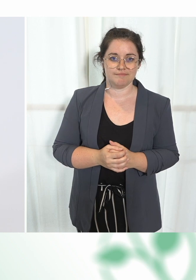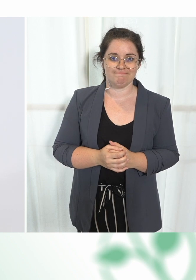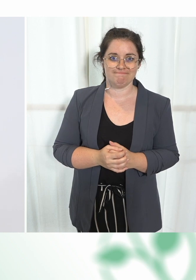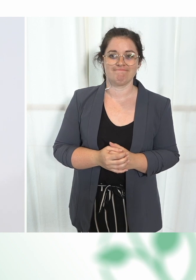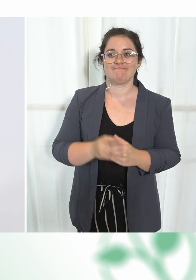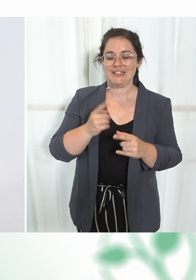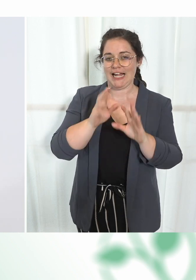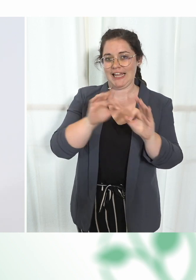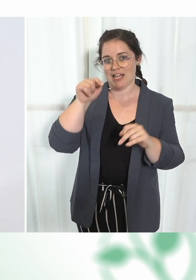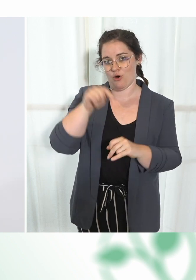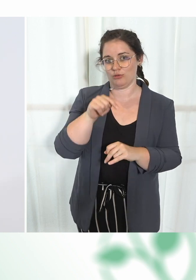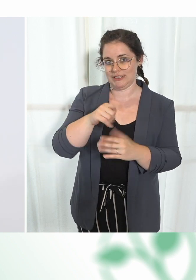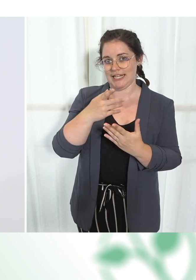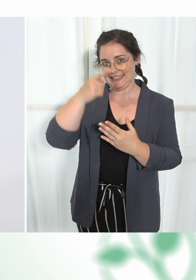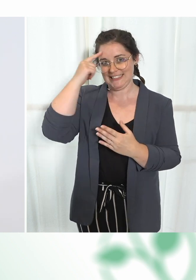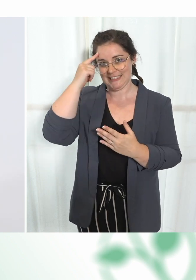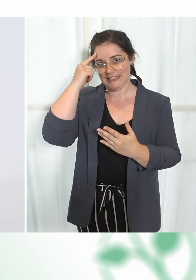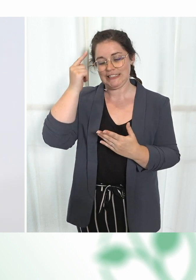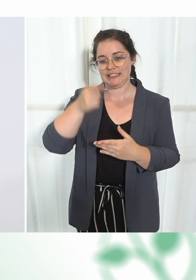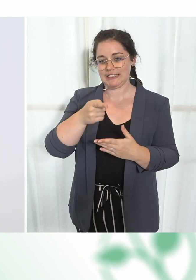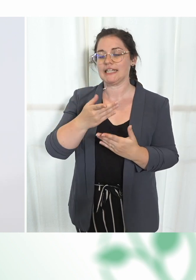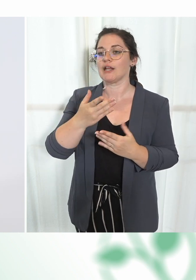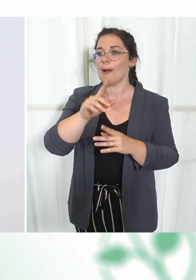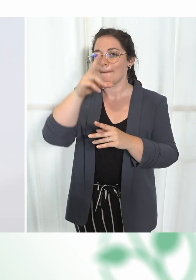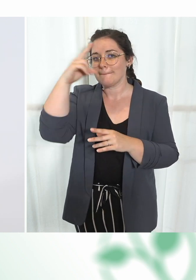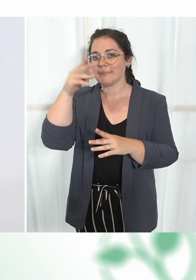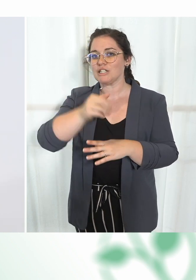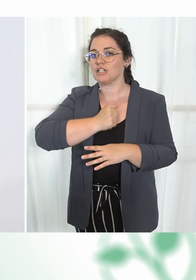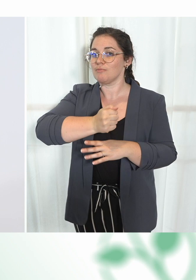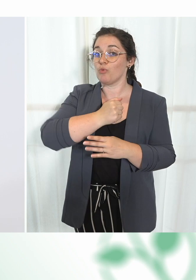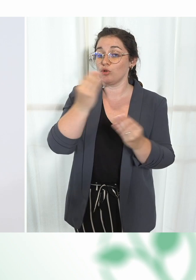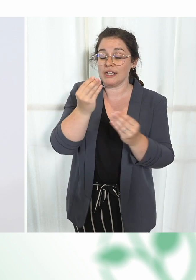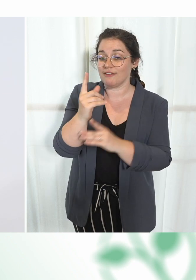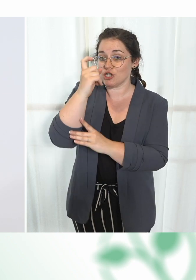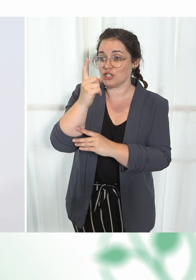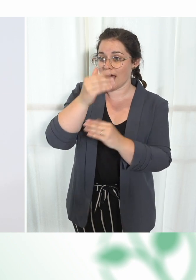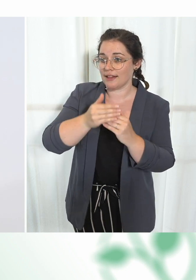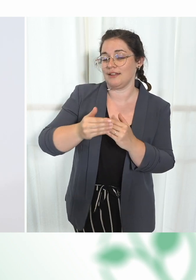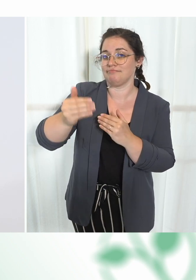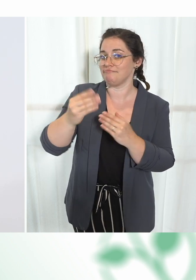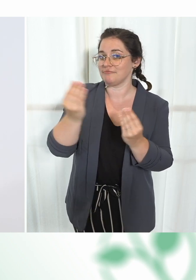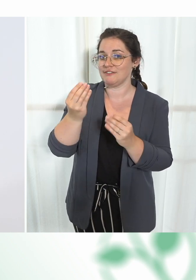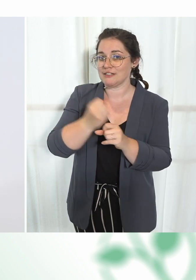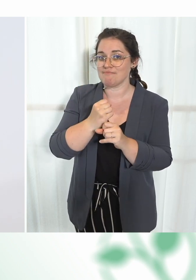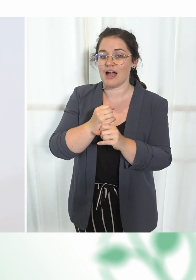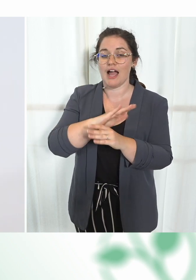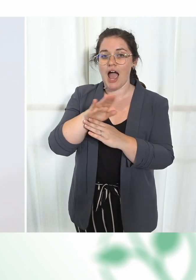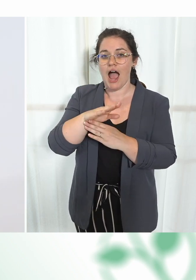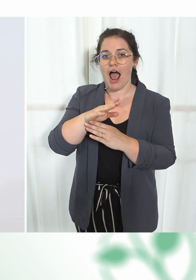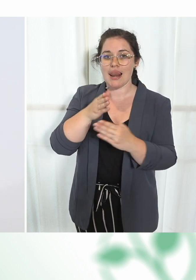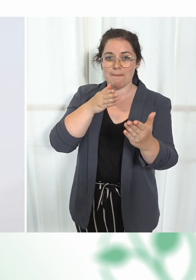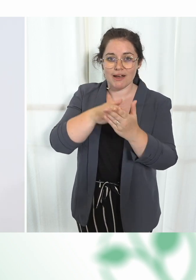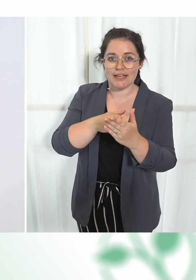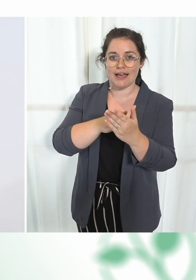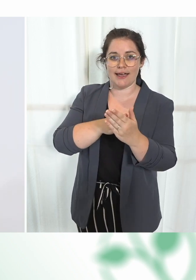Und genau darum geht es, dass Menschen den Mut haben, etwas zu starten, etwas zu machen und alle Barrieren, alle Hürden aus dem